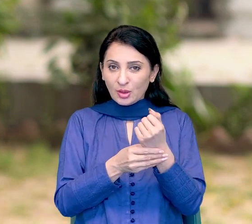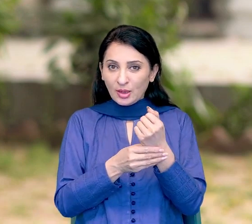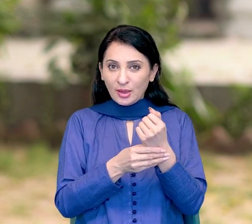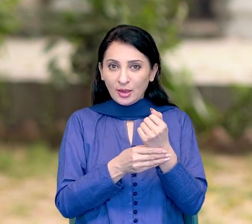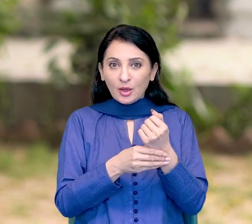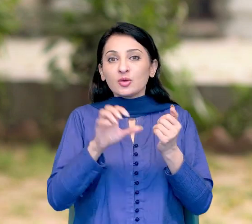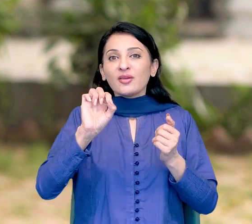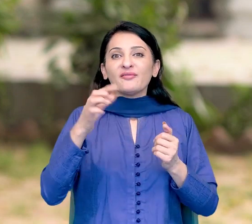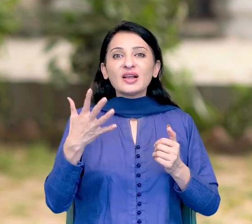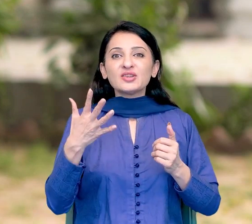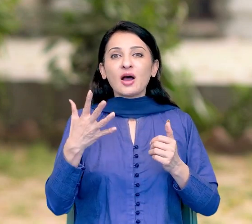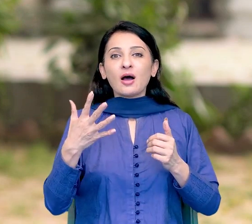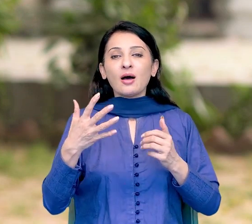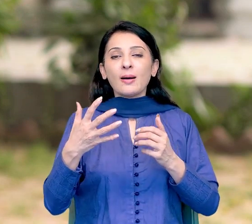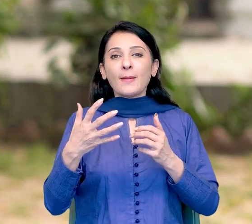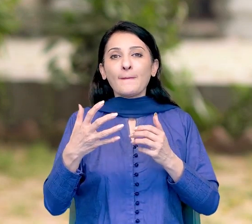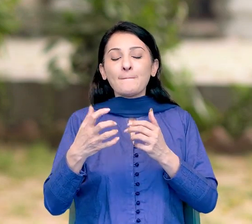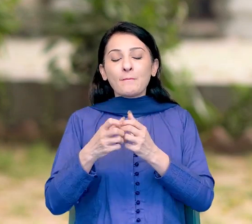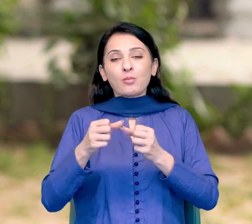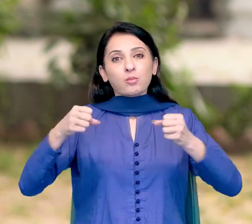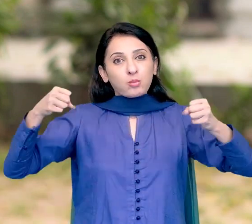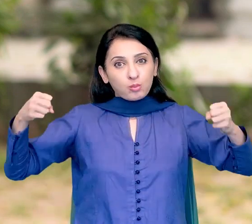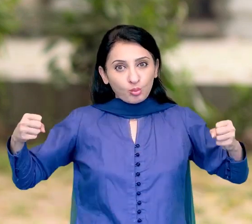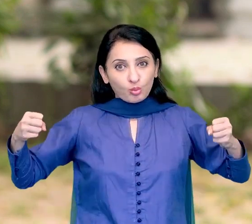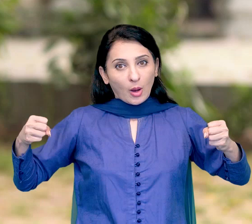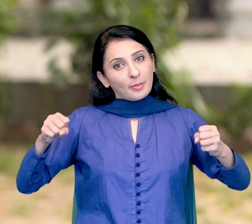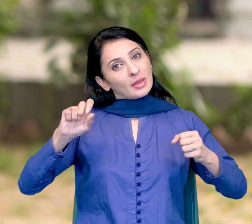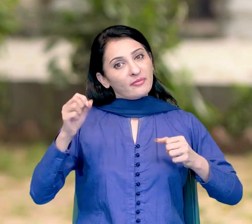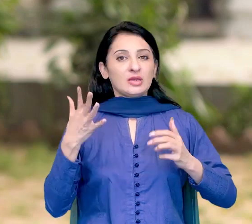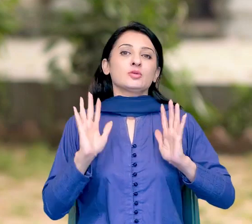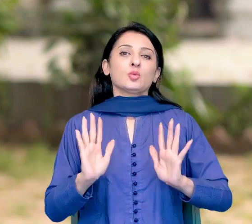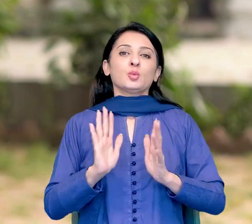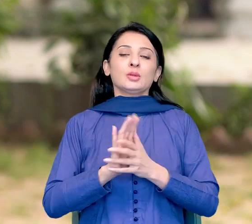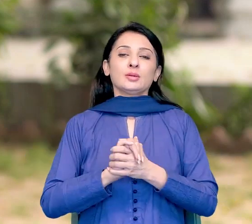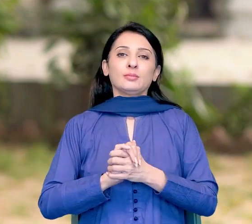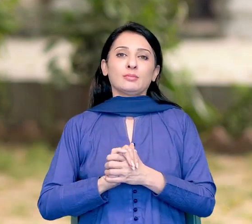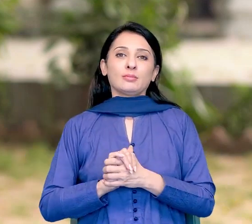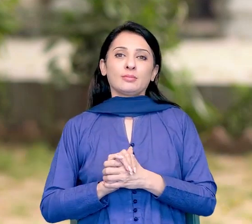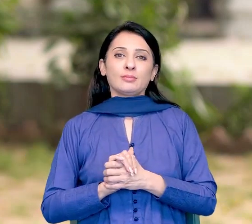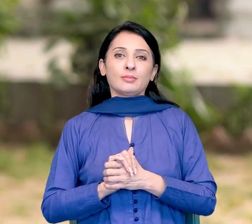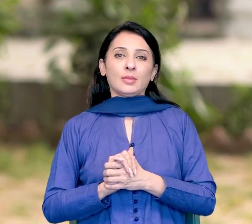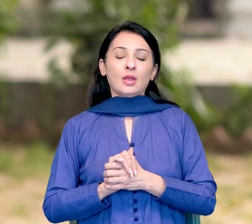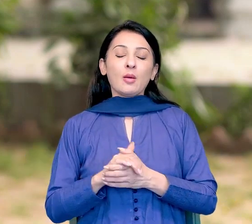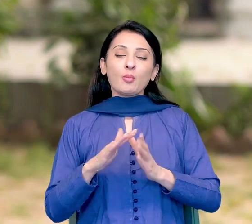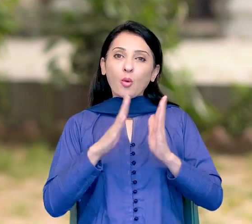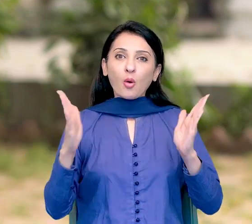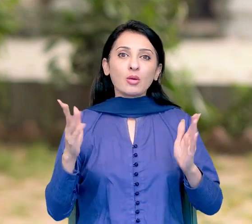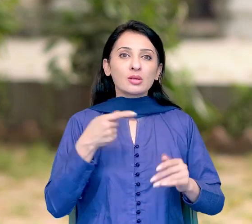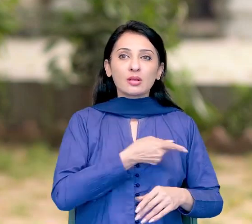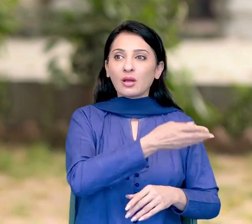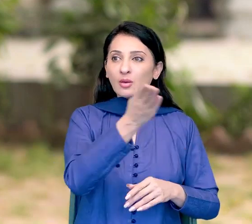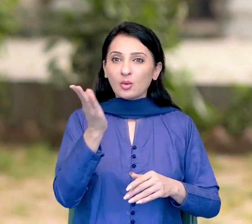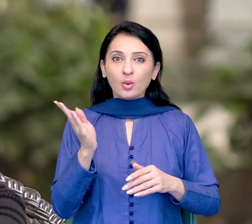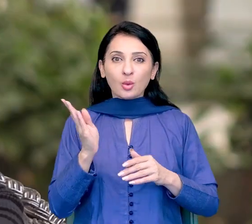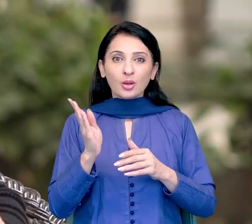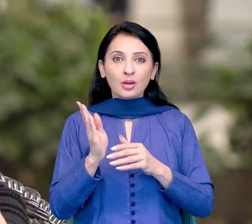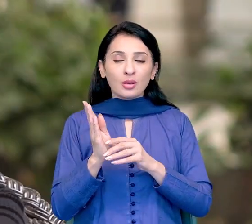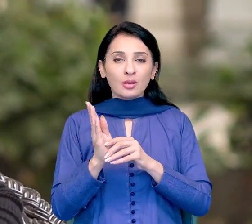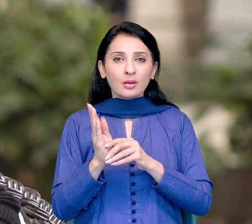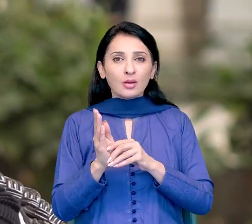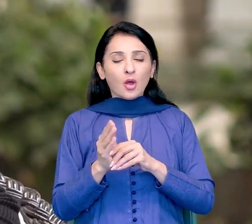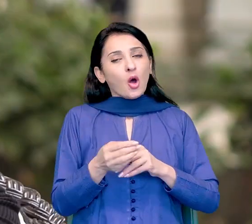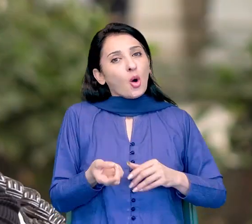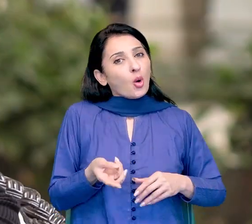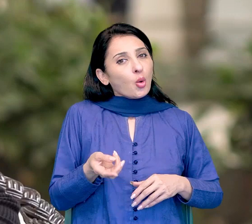کے اوور ویٹ یا اوبیسٹی یا موٹاپے سے ملتی ہے. بہت سے لوگ